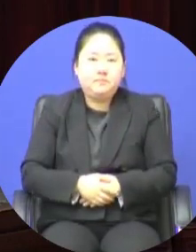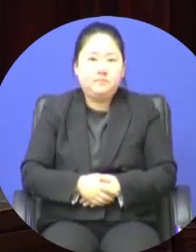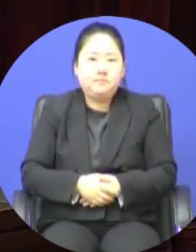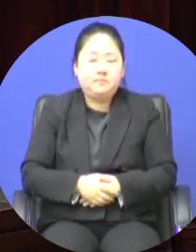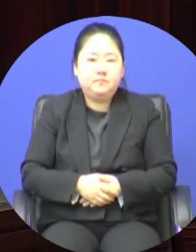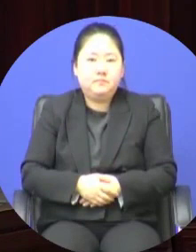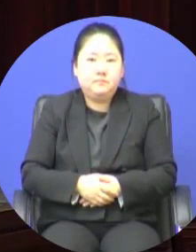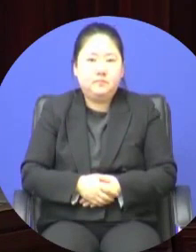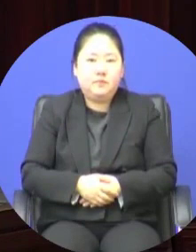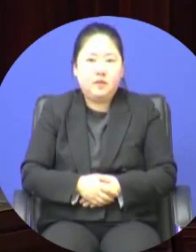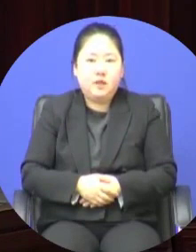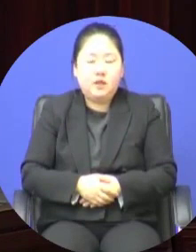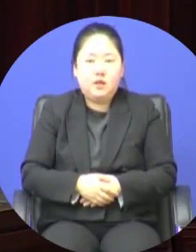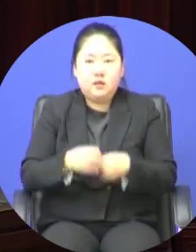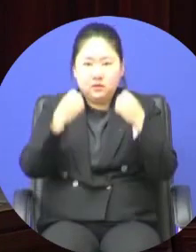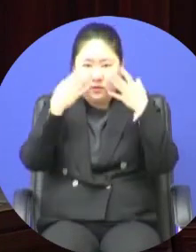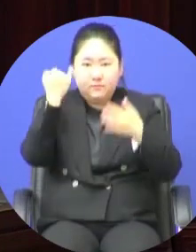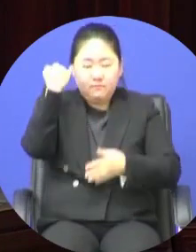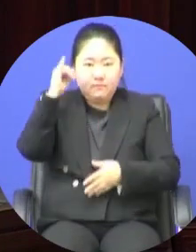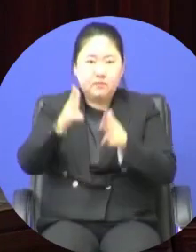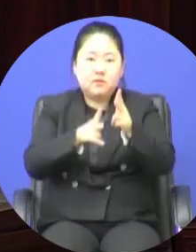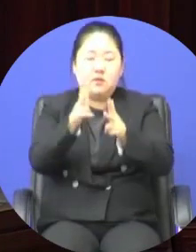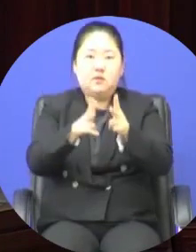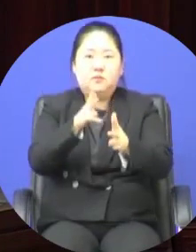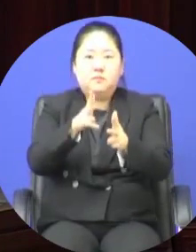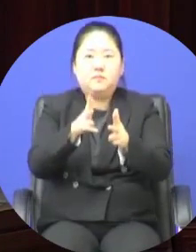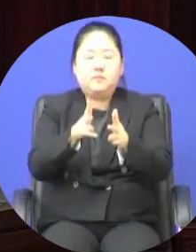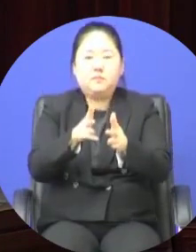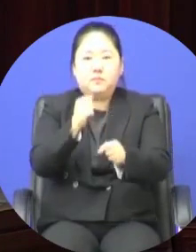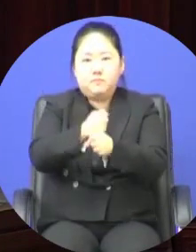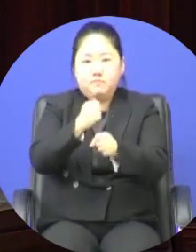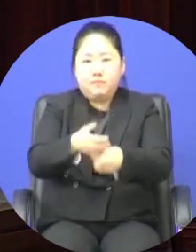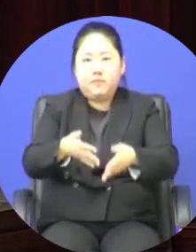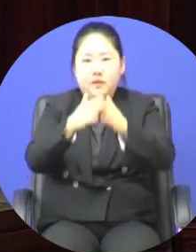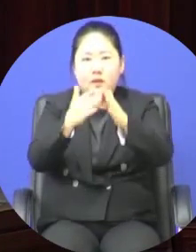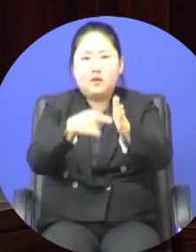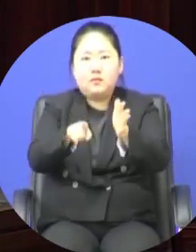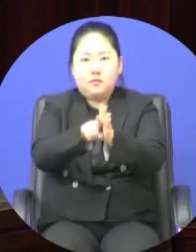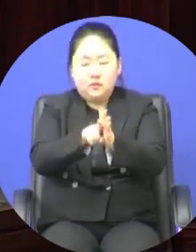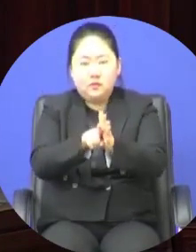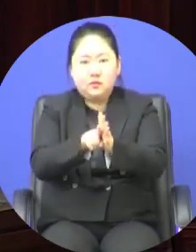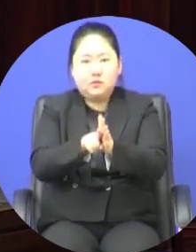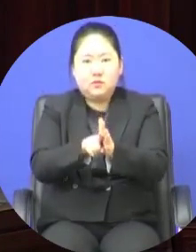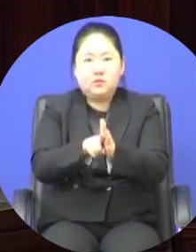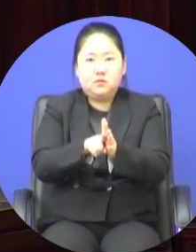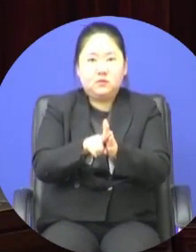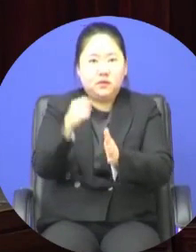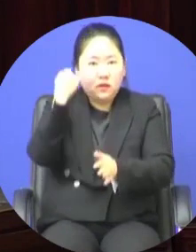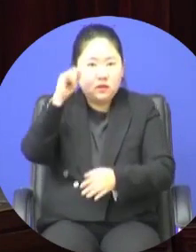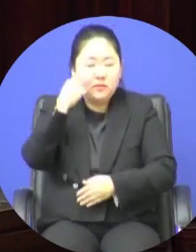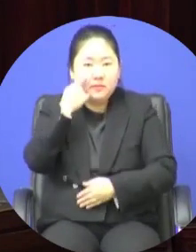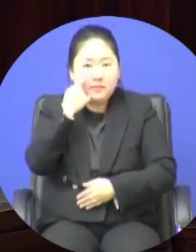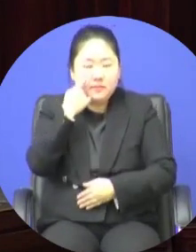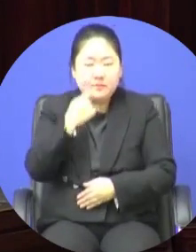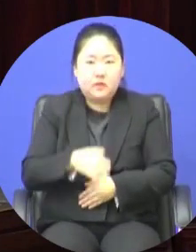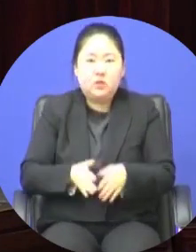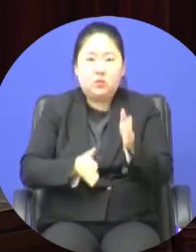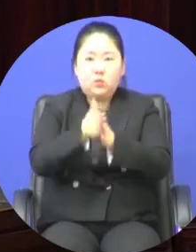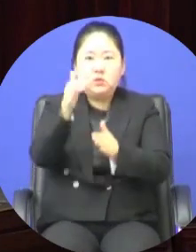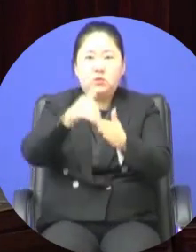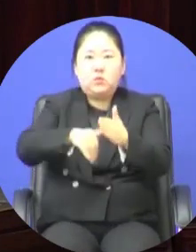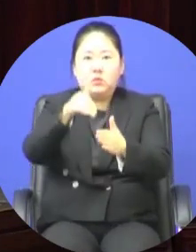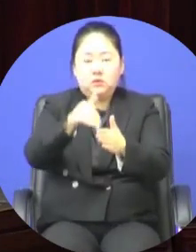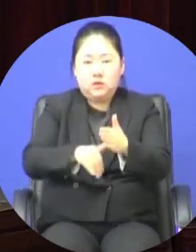옮기며 첨단 산업 육성과 기업 유치를 위한 전담 조직을 가동시키겠습니다. 도시공사를 출범시켜